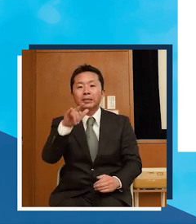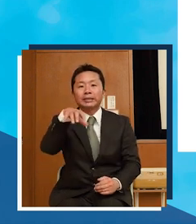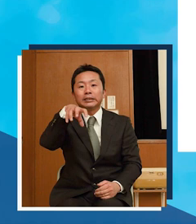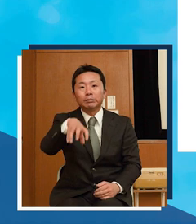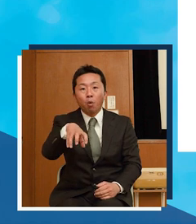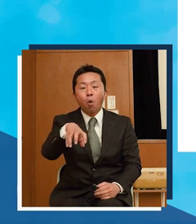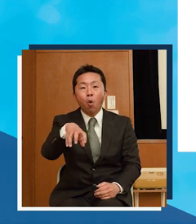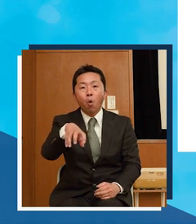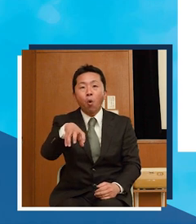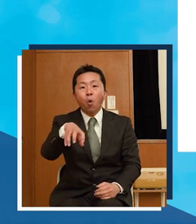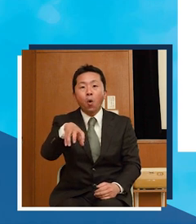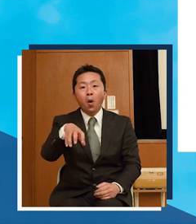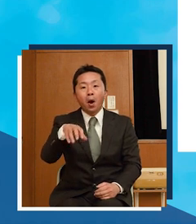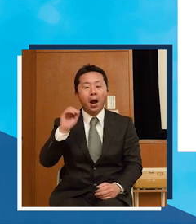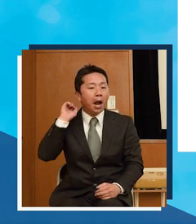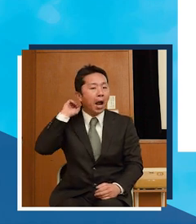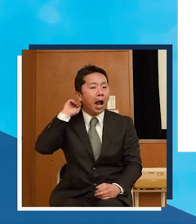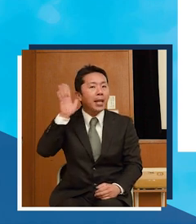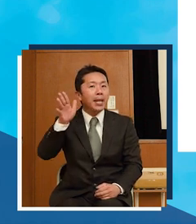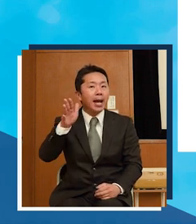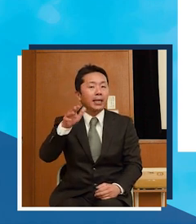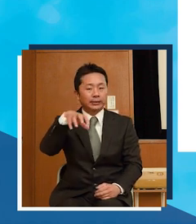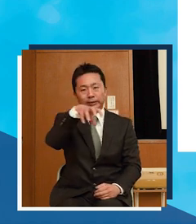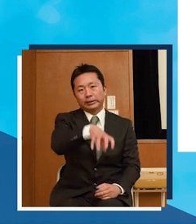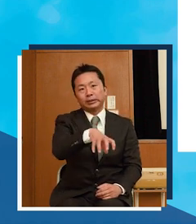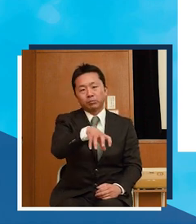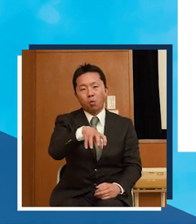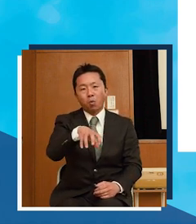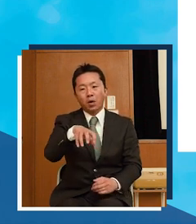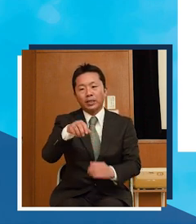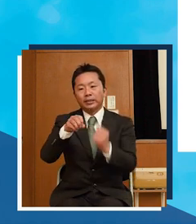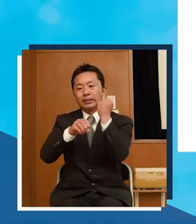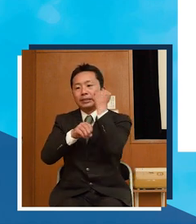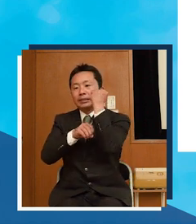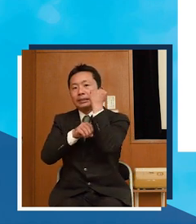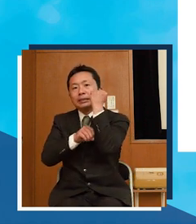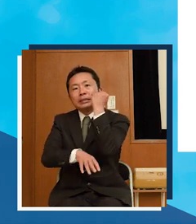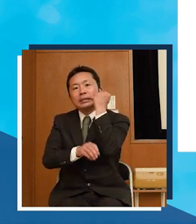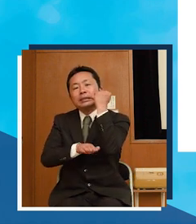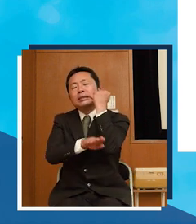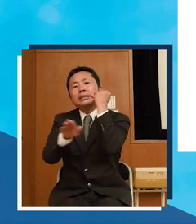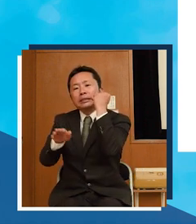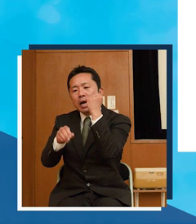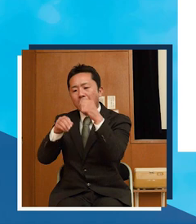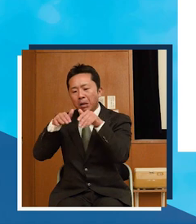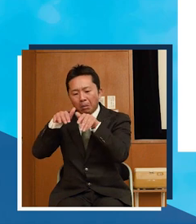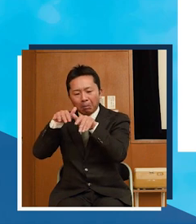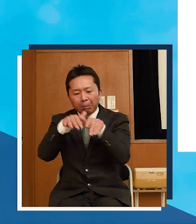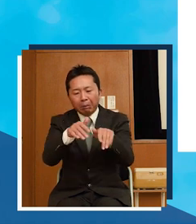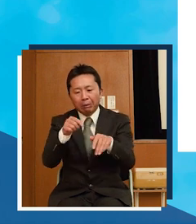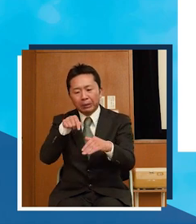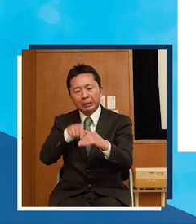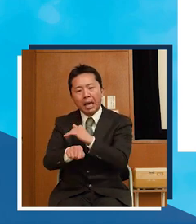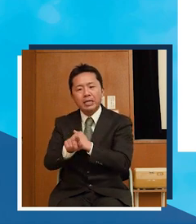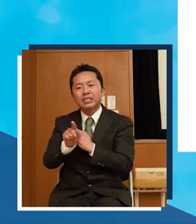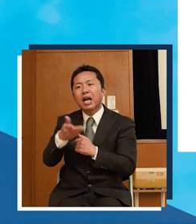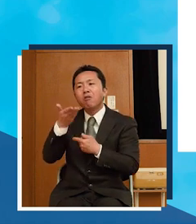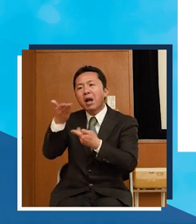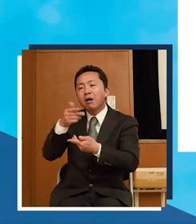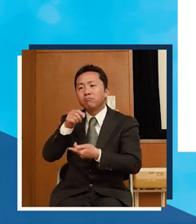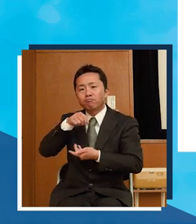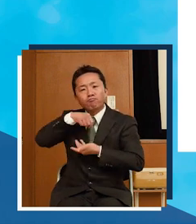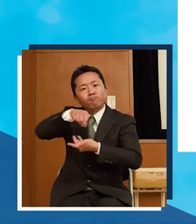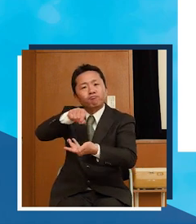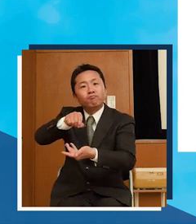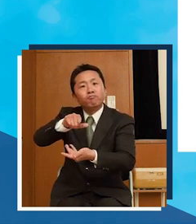その風な基地も基地の中が汚染の原因ではないかだから調べさせて欲しいということを何度も申し入れています